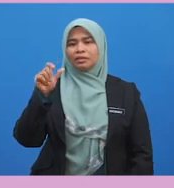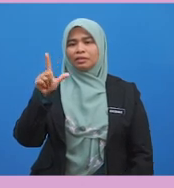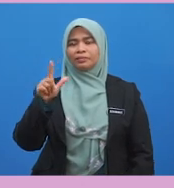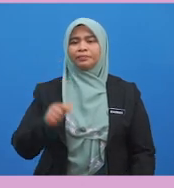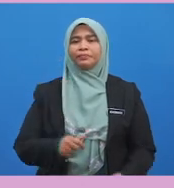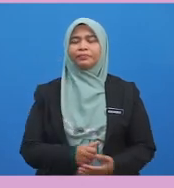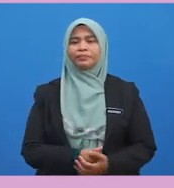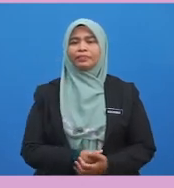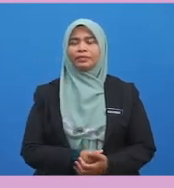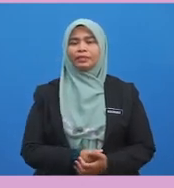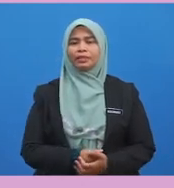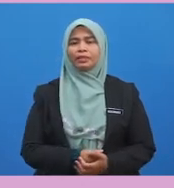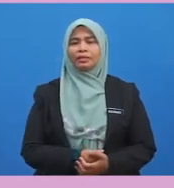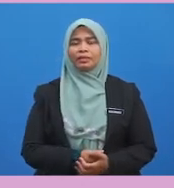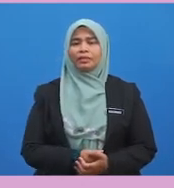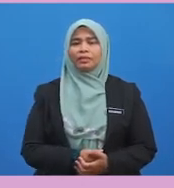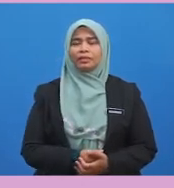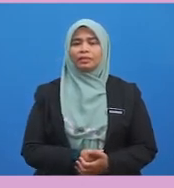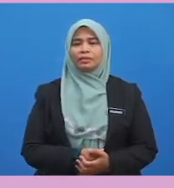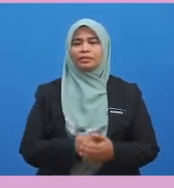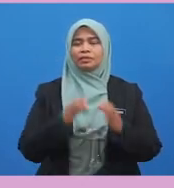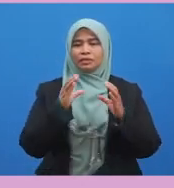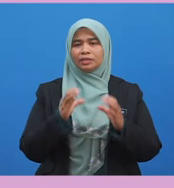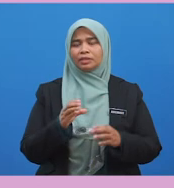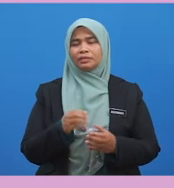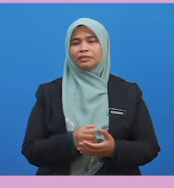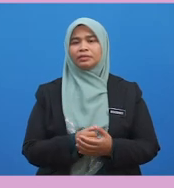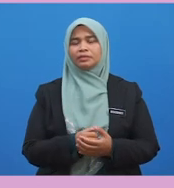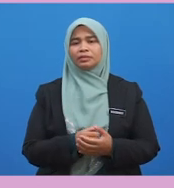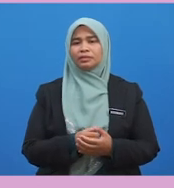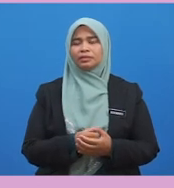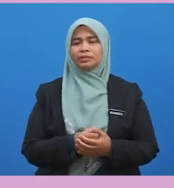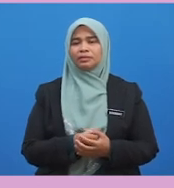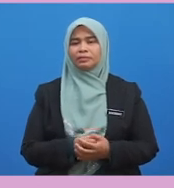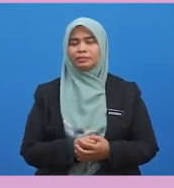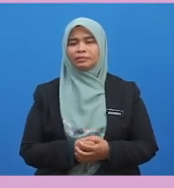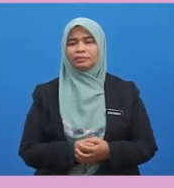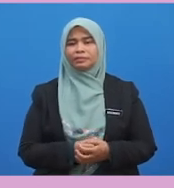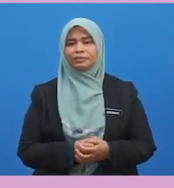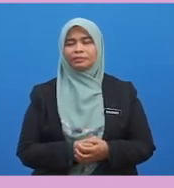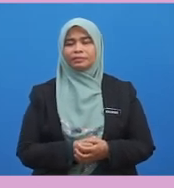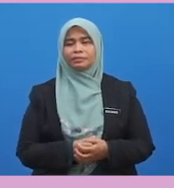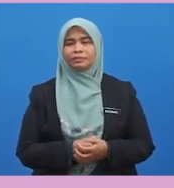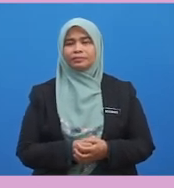Murid-murid, berikut merupakan kriteria utama pemikiran kritikal.